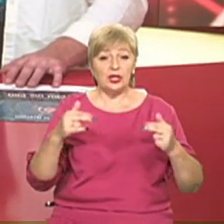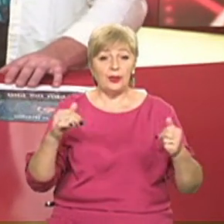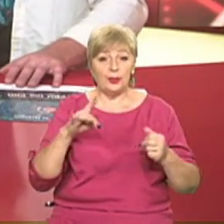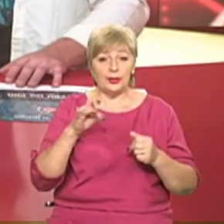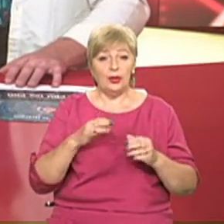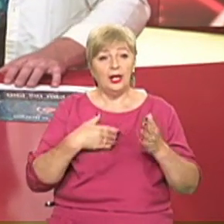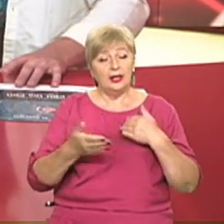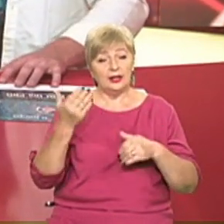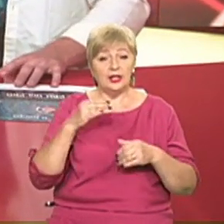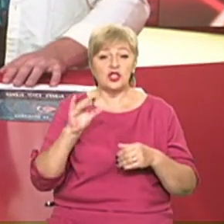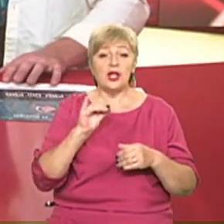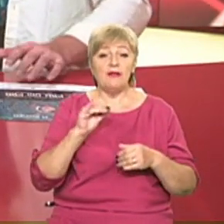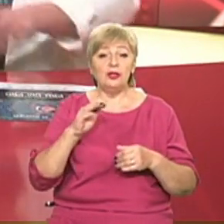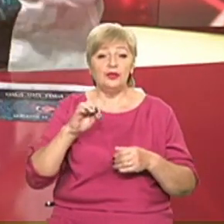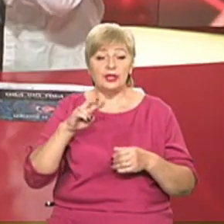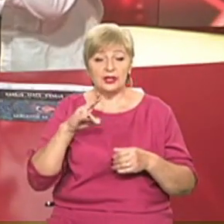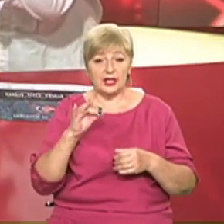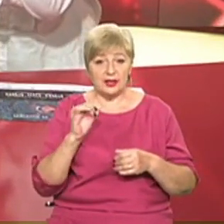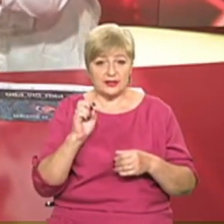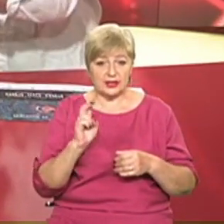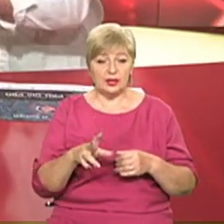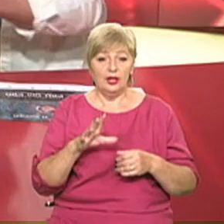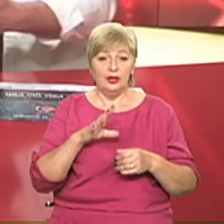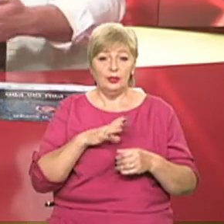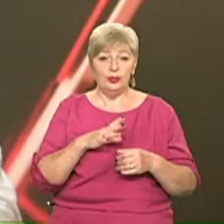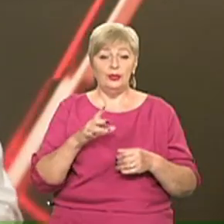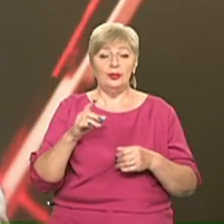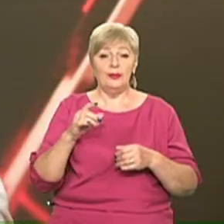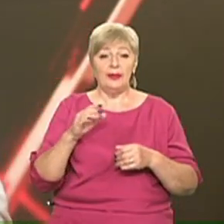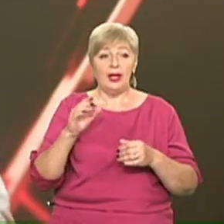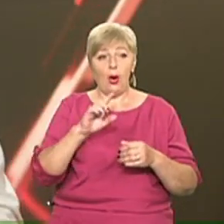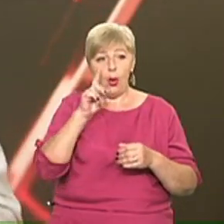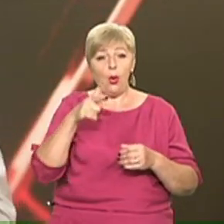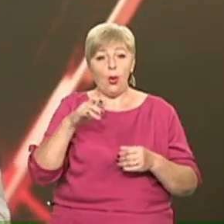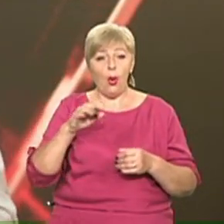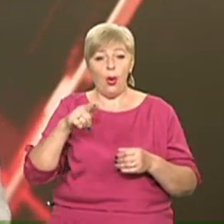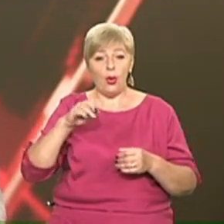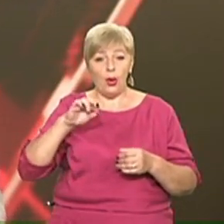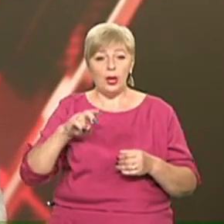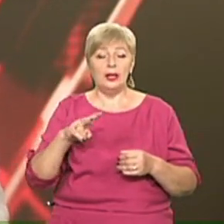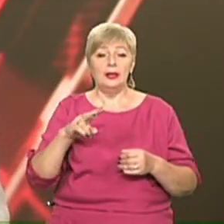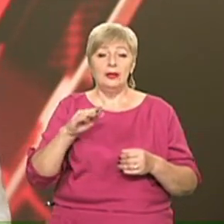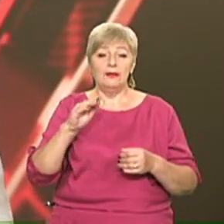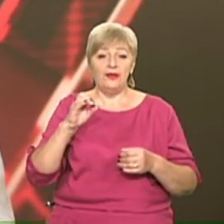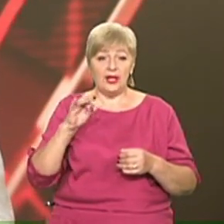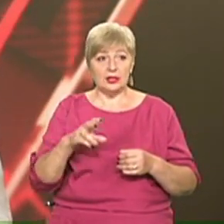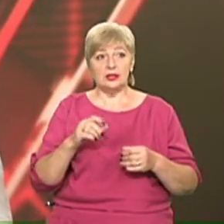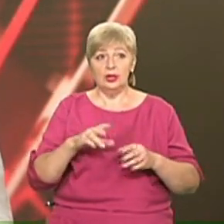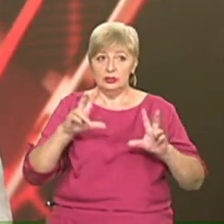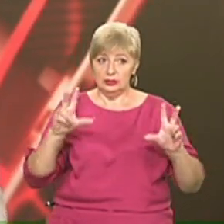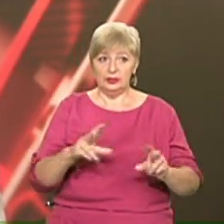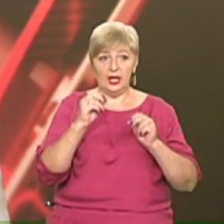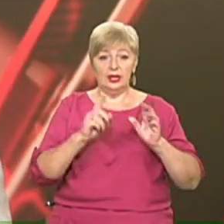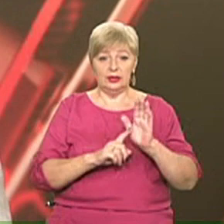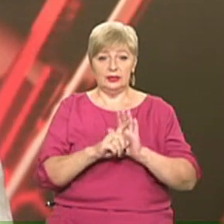Ну, Івано-Франківськ. У 2016 році ми зробили проект Порто-Франко Google Fest. Угу. Він дуже вдало стартував. І поки що